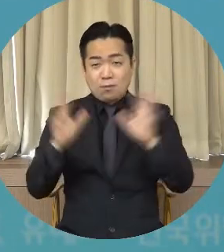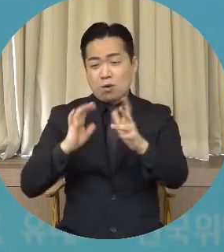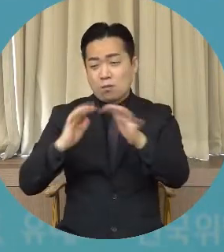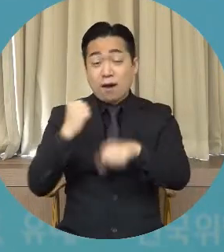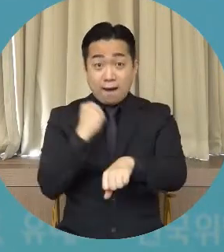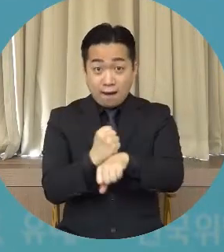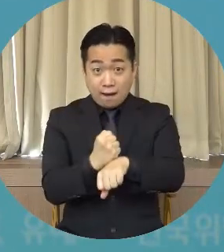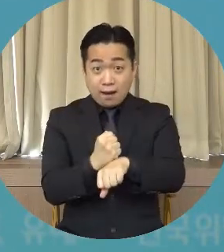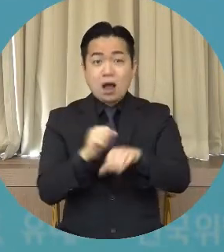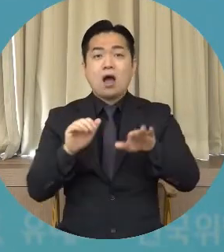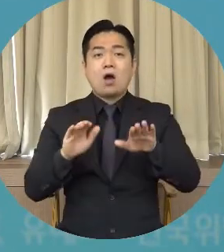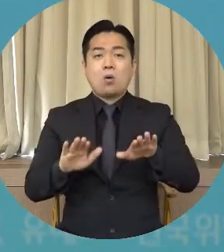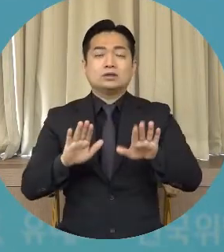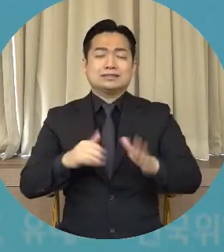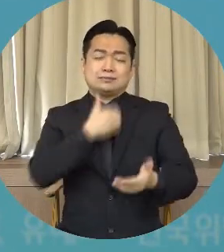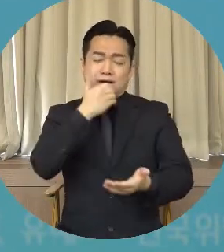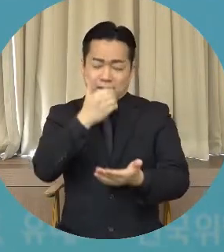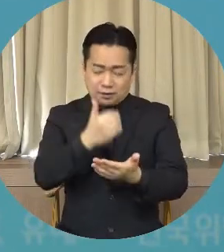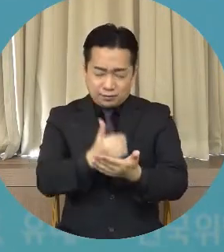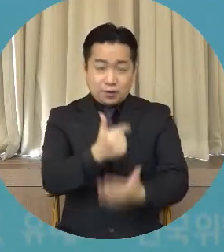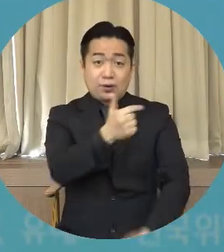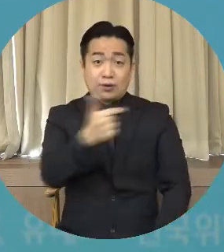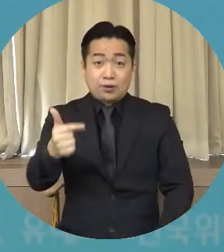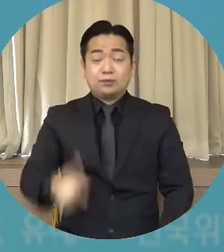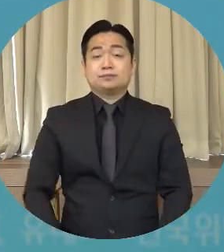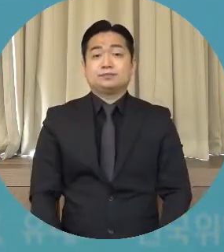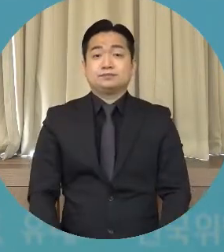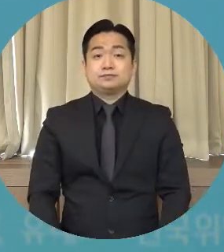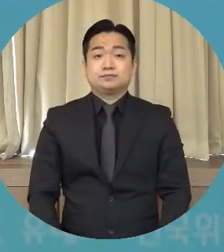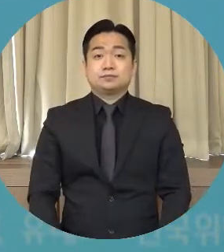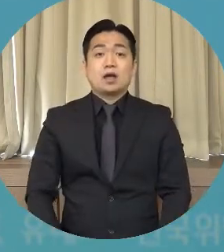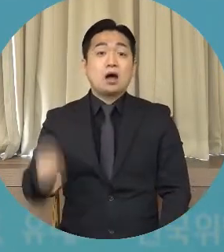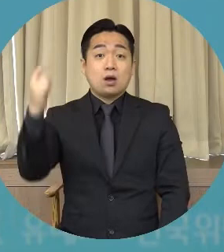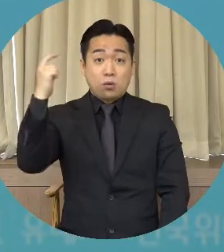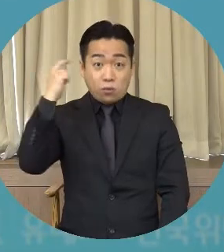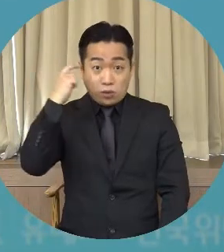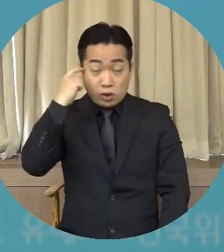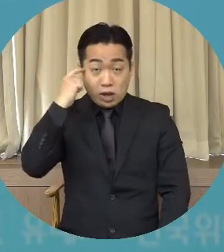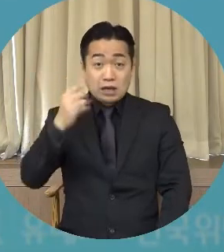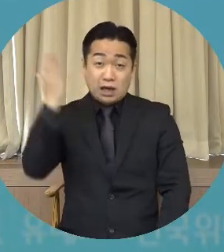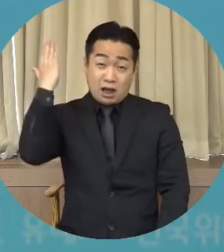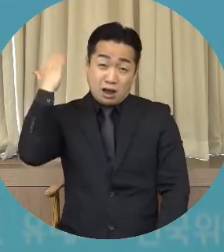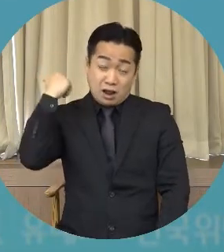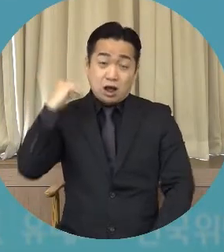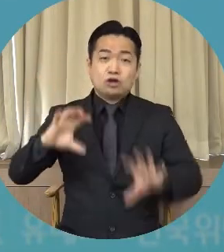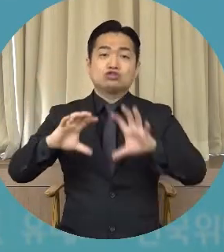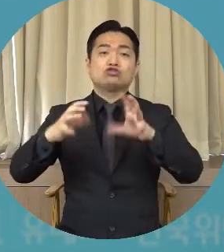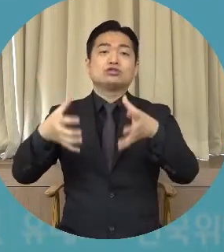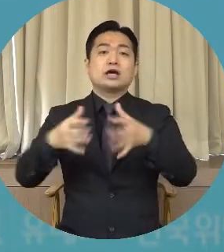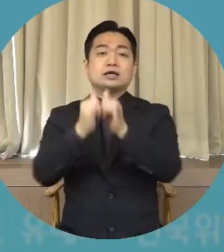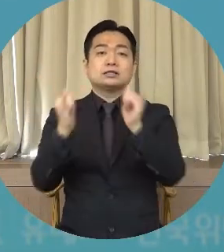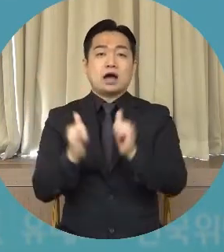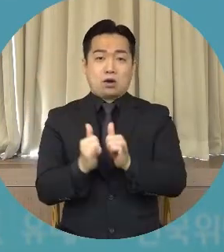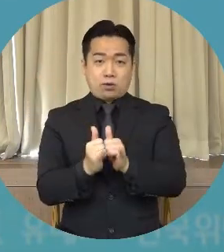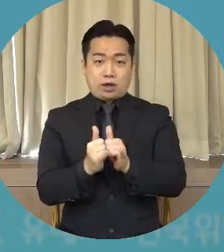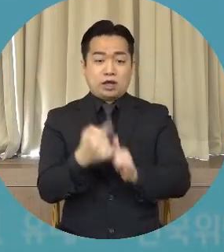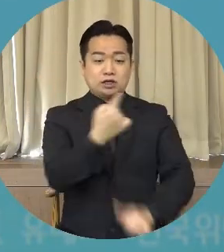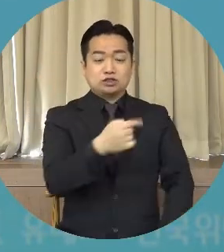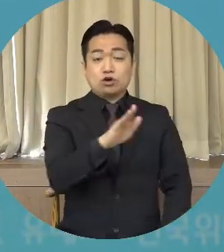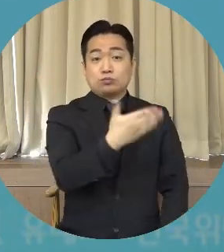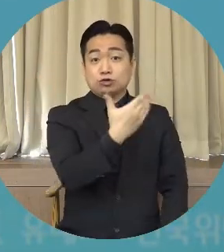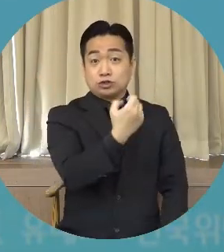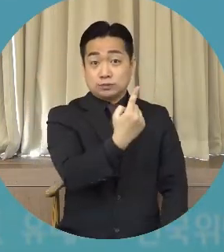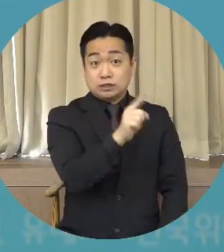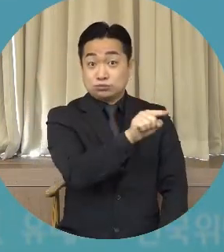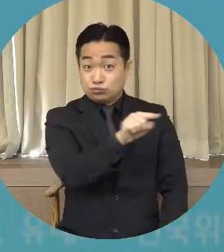자체가 저는 굉장히 감동스럽습니다. 왜냐하면 지금까지 국제사회에서 91년부터